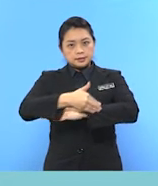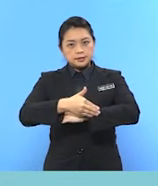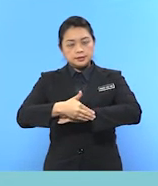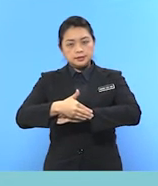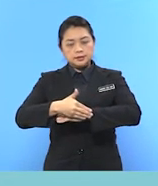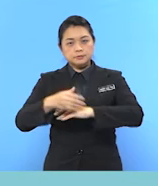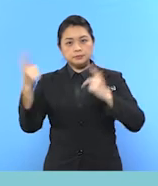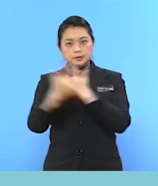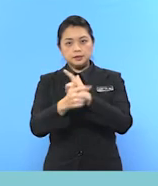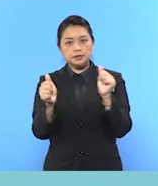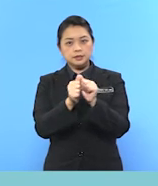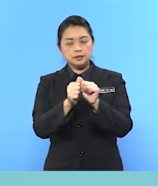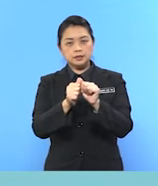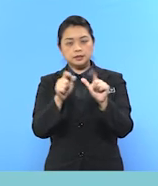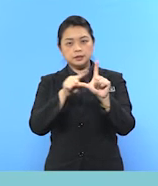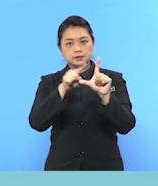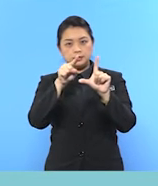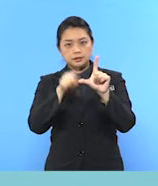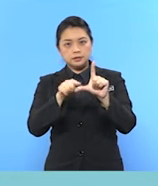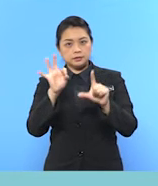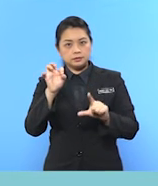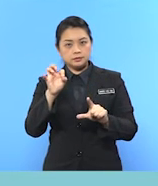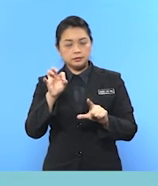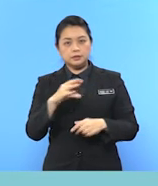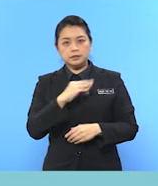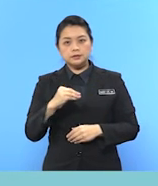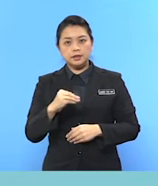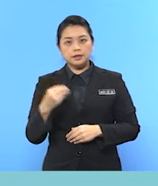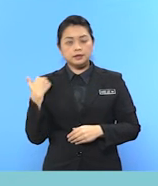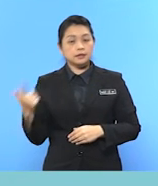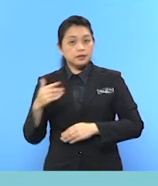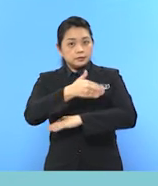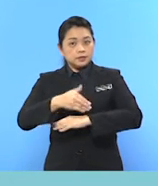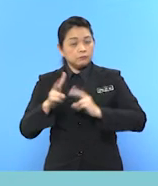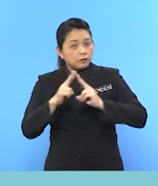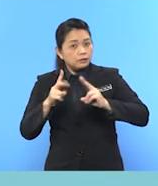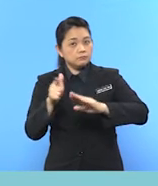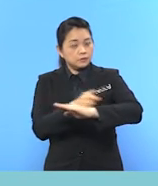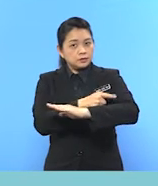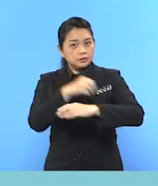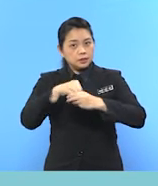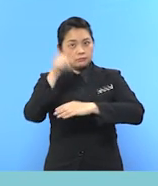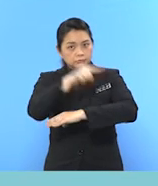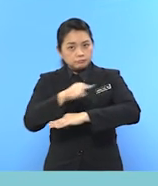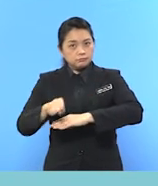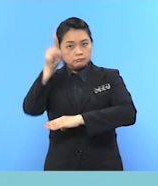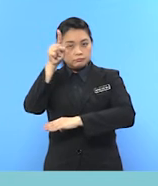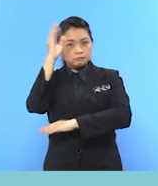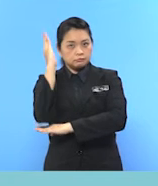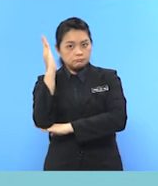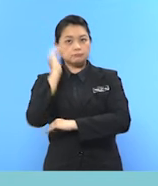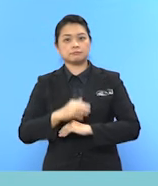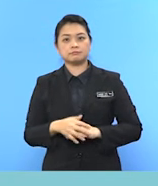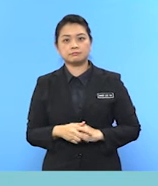tegak 90 darjah dan merupakan sisi terpanjang bagi sebuah segitiga bersudut tegak.